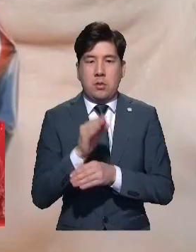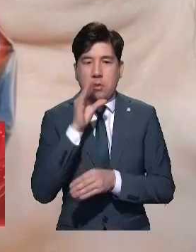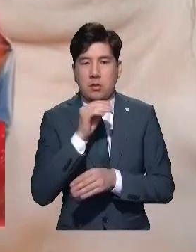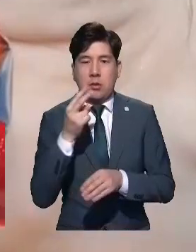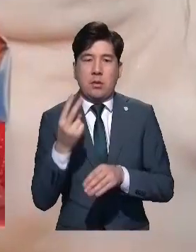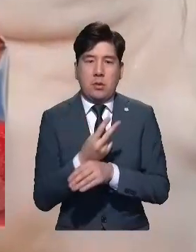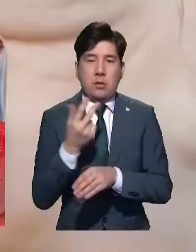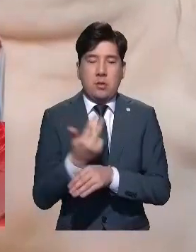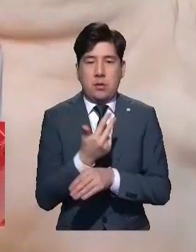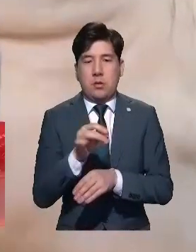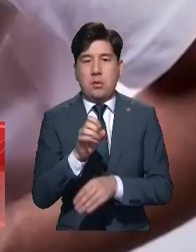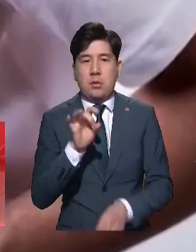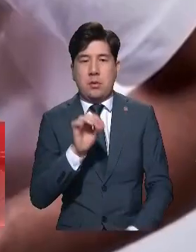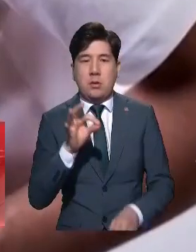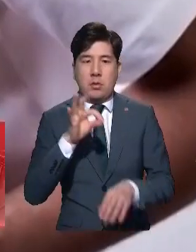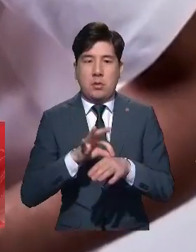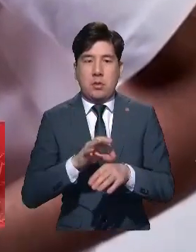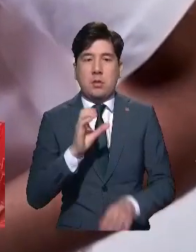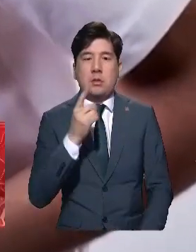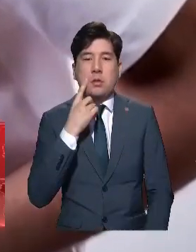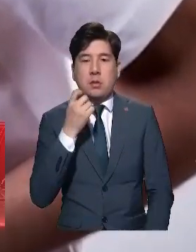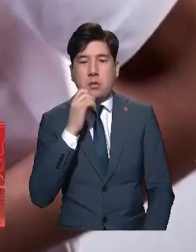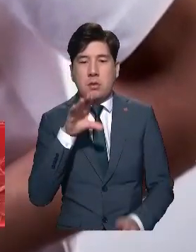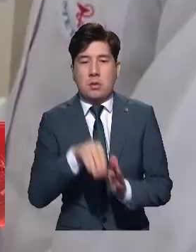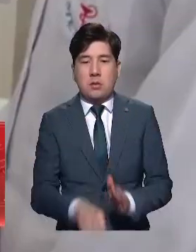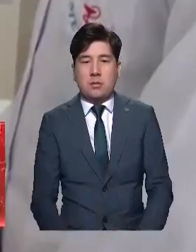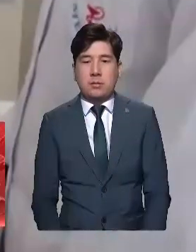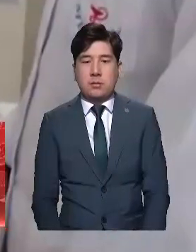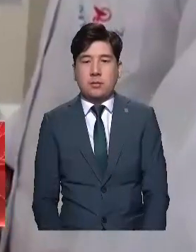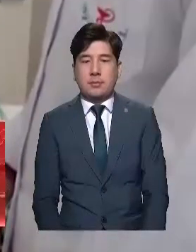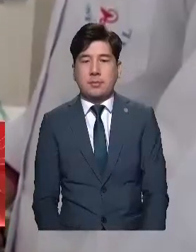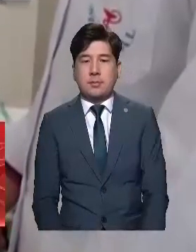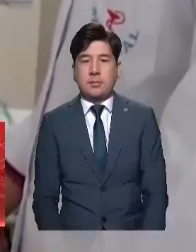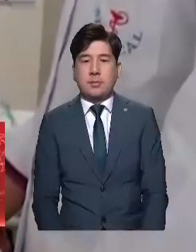диабетіне шалдығу қаупі жоғары. Өркен Мырзабек, Бағлан Жанғозин, Астана Таймс.